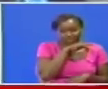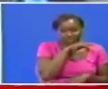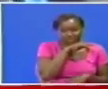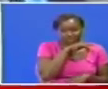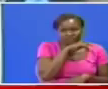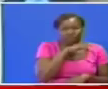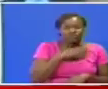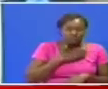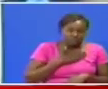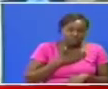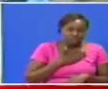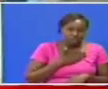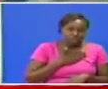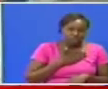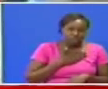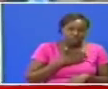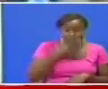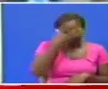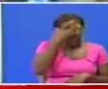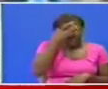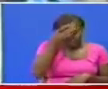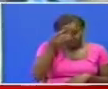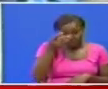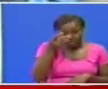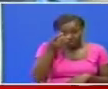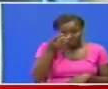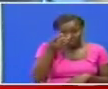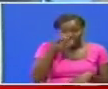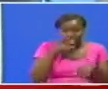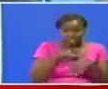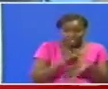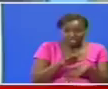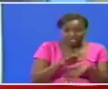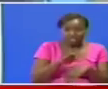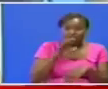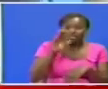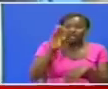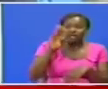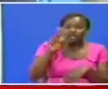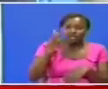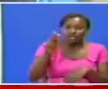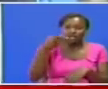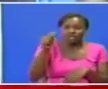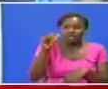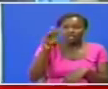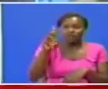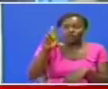Mheshimiwa Wetangula ambaye amemtuma ndugu Halwale, na Mheshimiwa Wycliffe